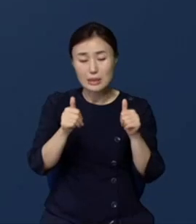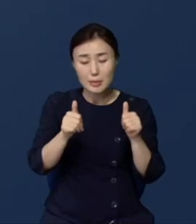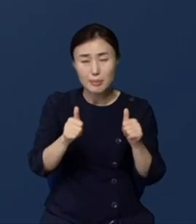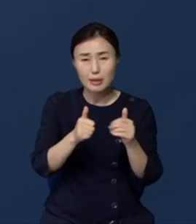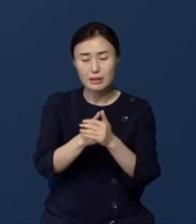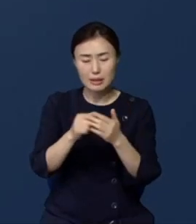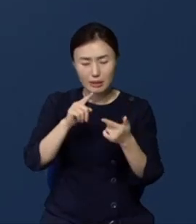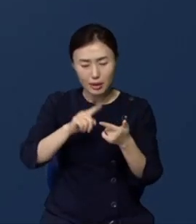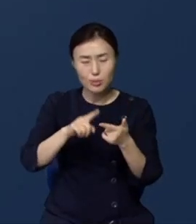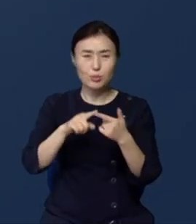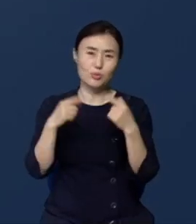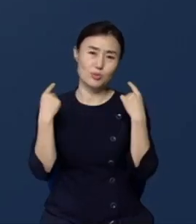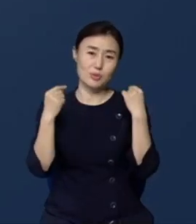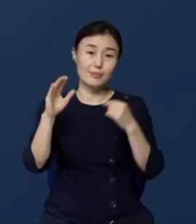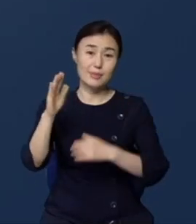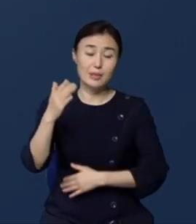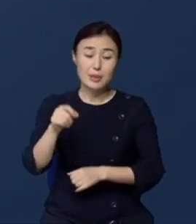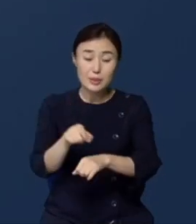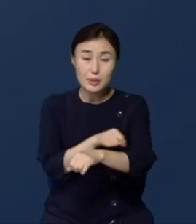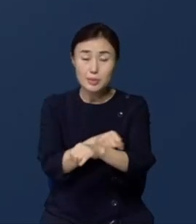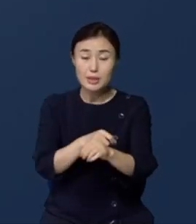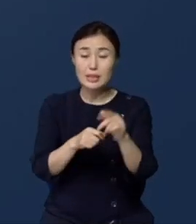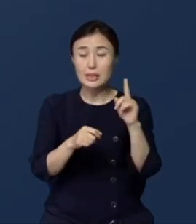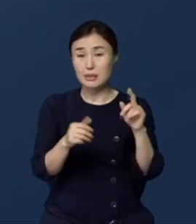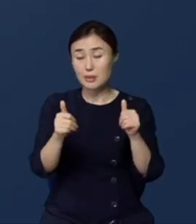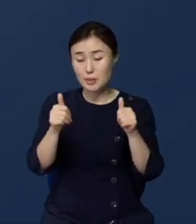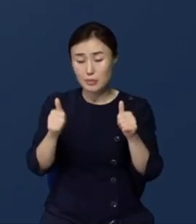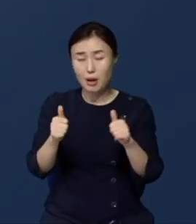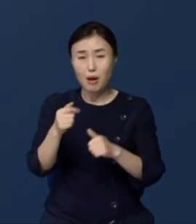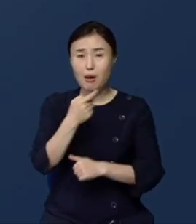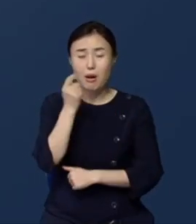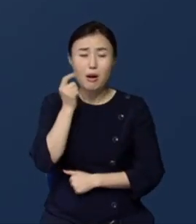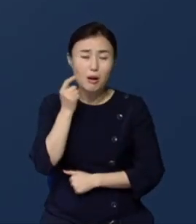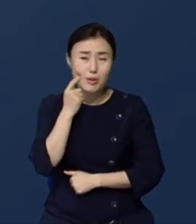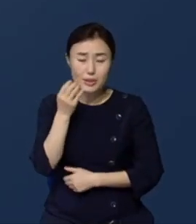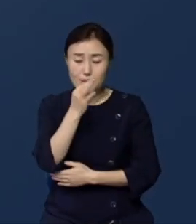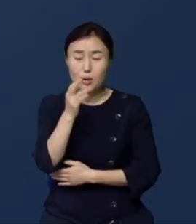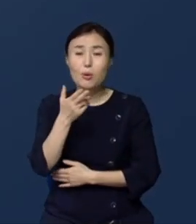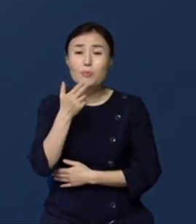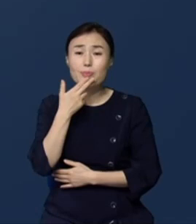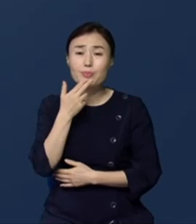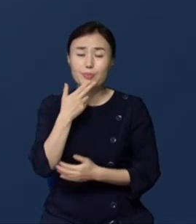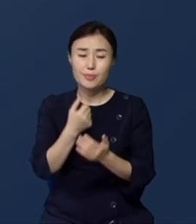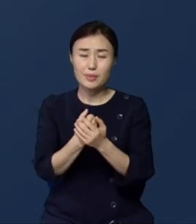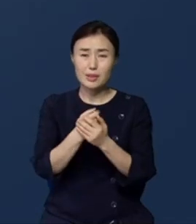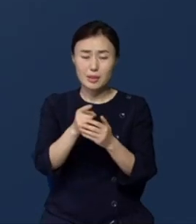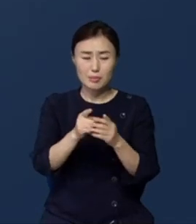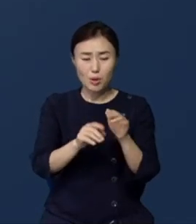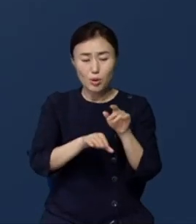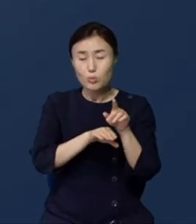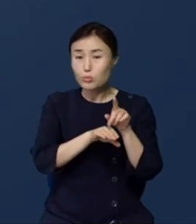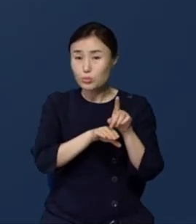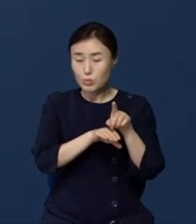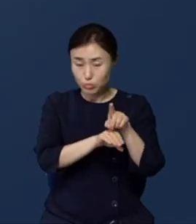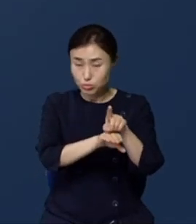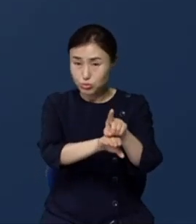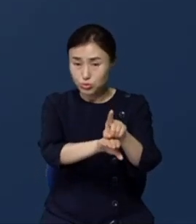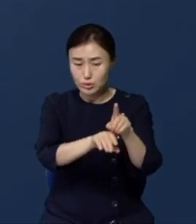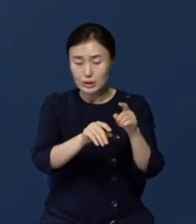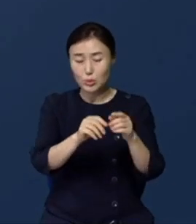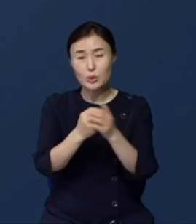그대로 유지됐습니다. 특히 1심에서는 허위 사실로 인정되지 않았던 시민군의 장갑차에 계엄군 병사가